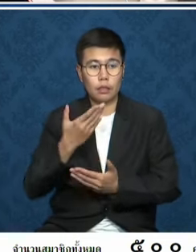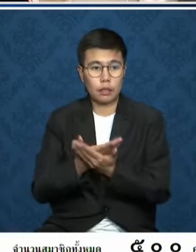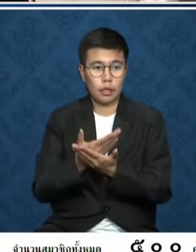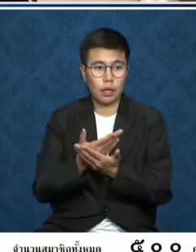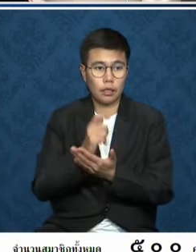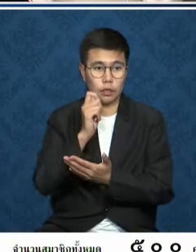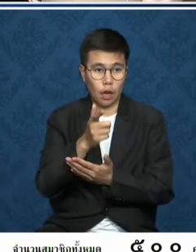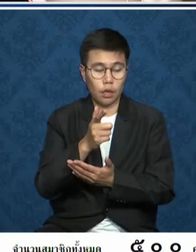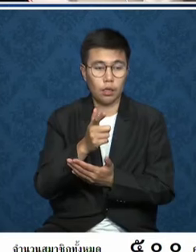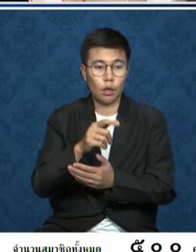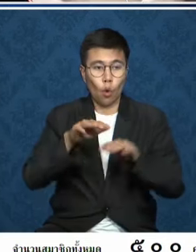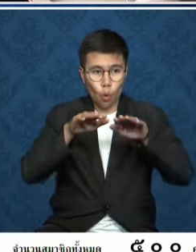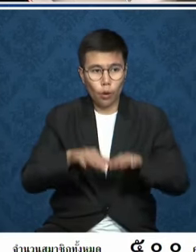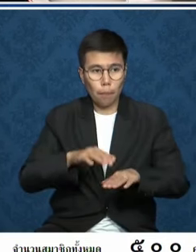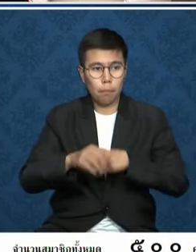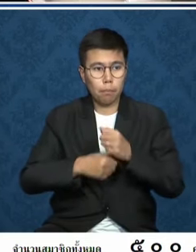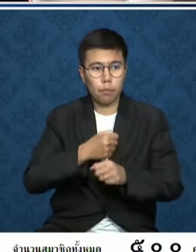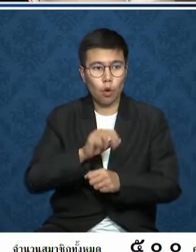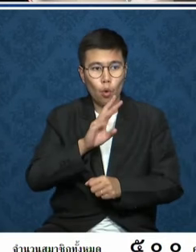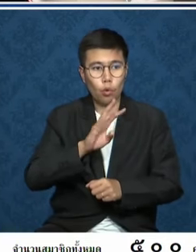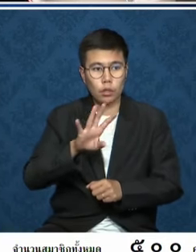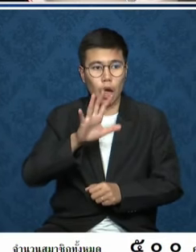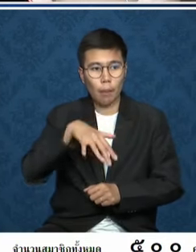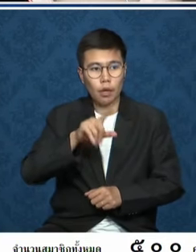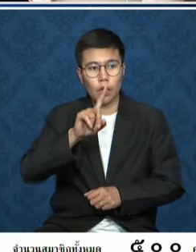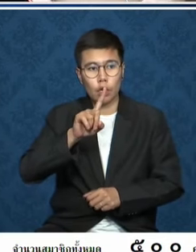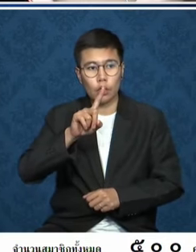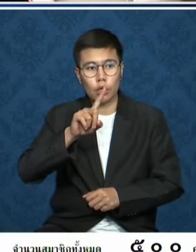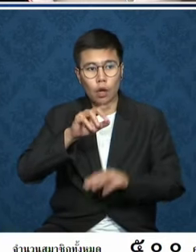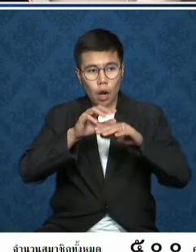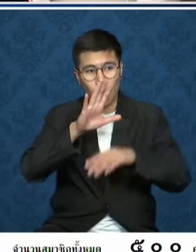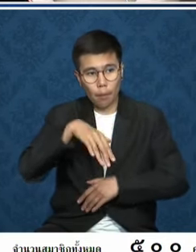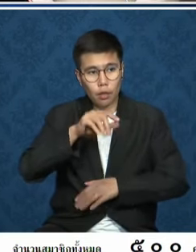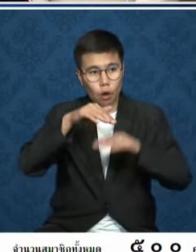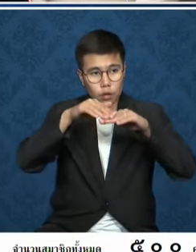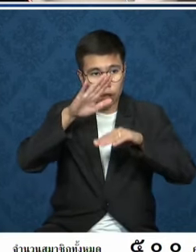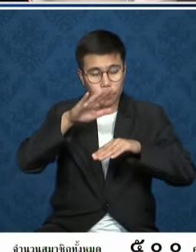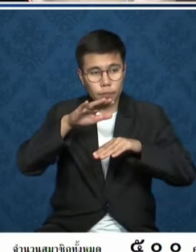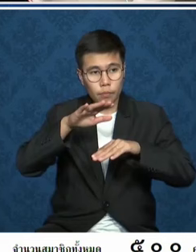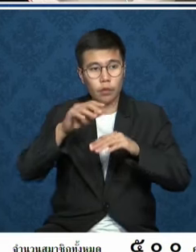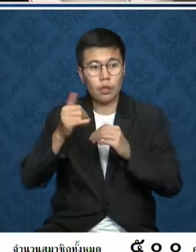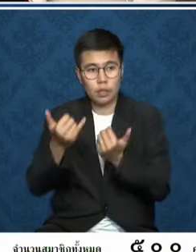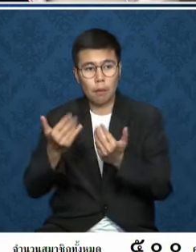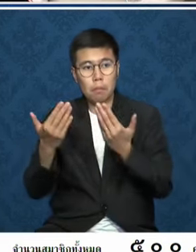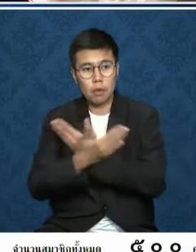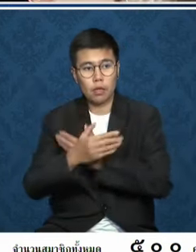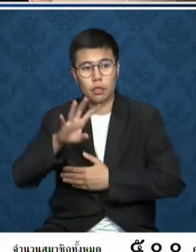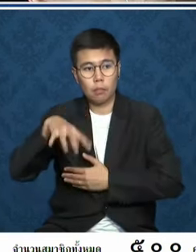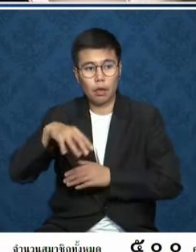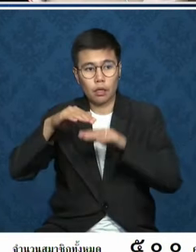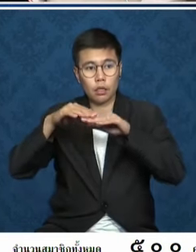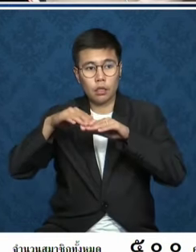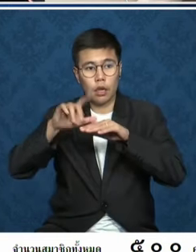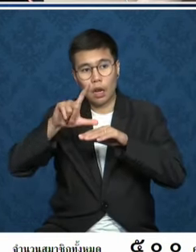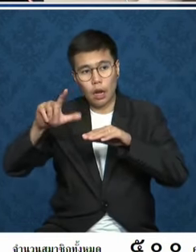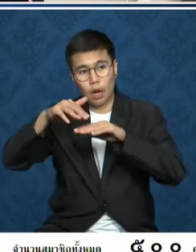งบประมาณก็ลดลงด้วยวา 5,000 saving้บืas are900 ล้านบาทก็ประมาณ